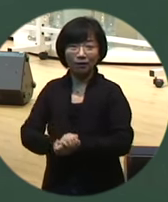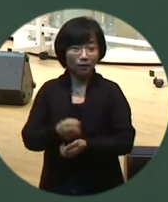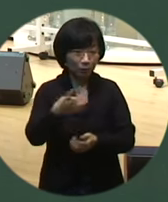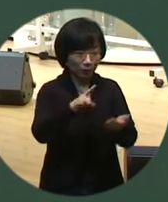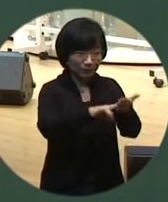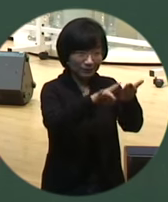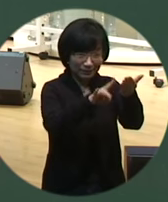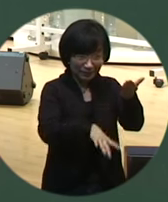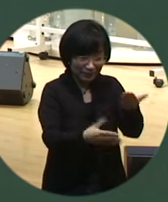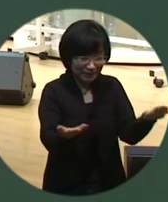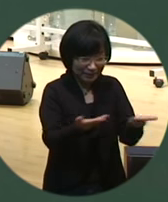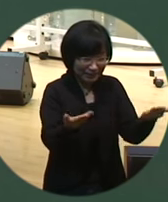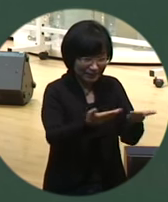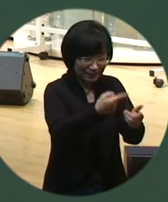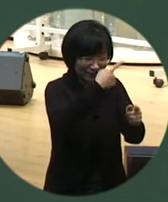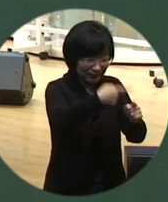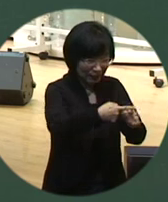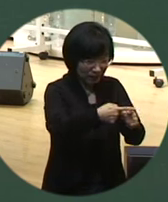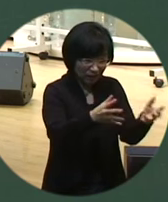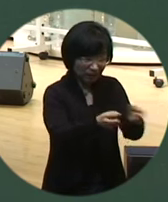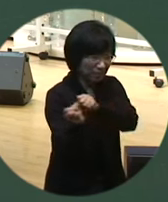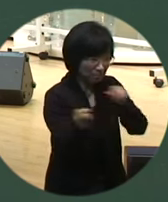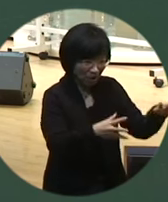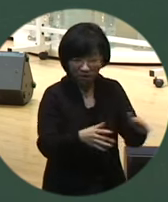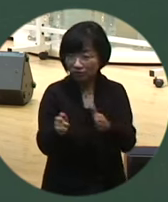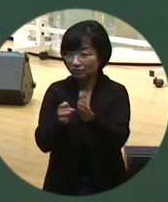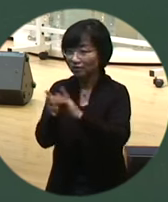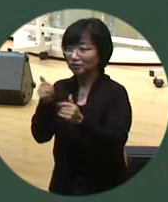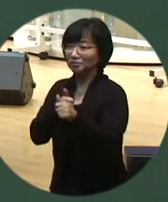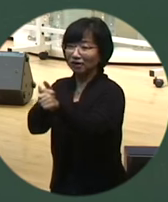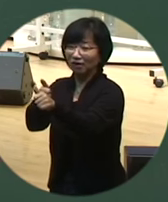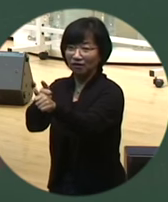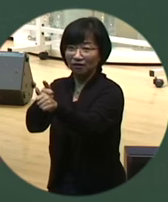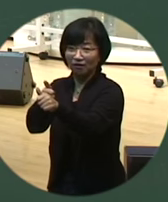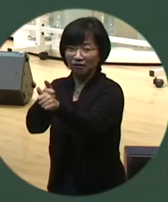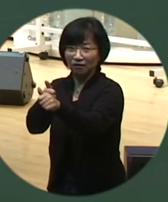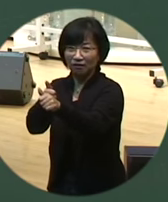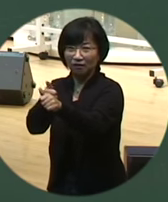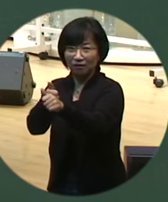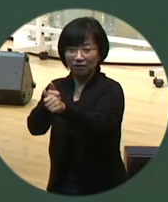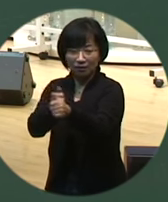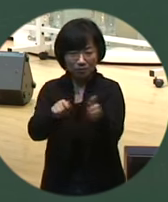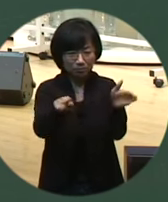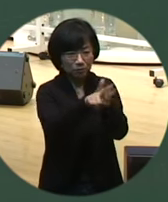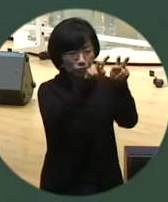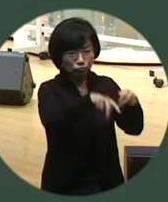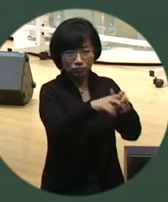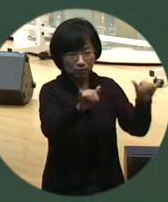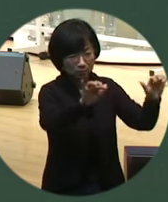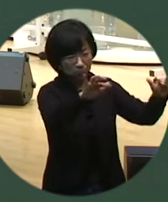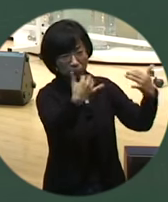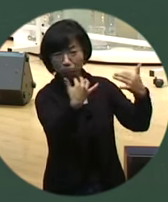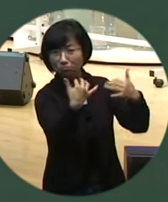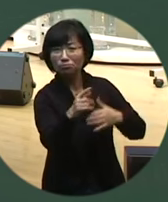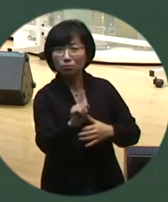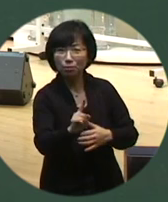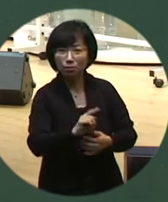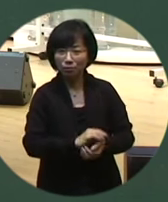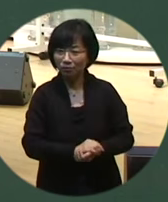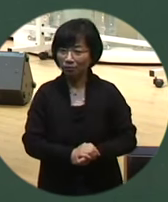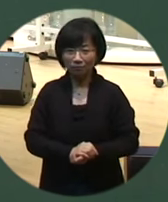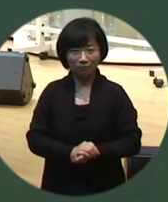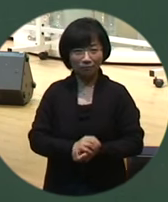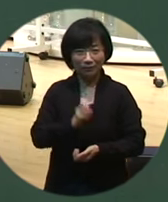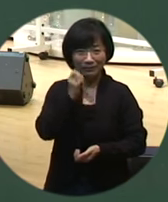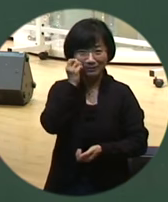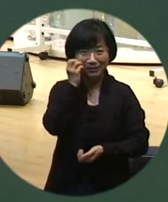내버리고 주님 따라가고. They were tax collectors, but they closed on a business and they followed the Lord. 다른 사람들은 모른다니까. People don't know the behind story. 주님하고 이